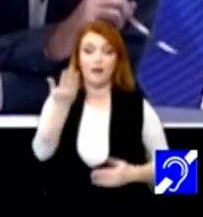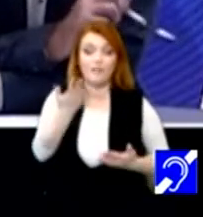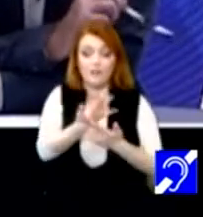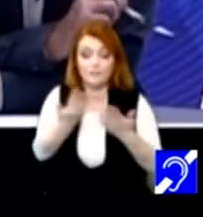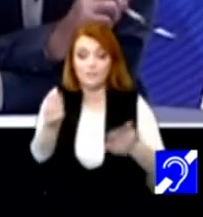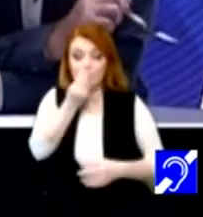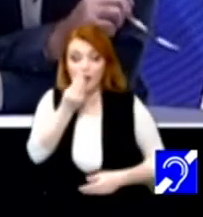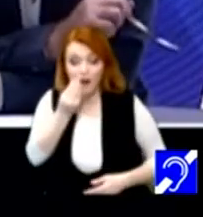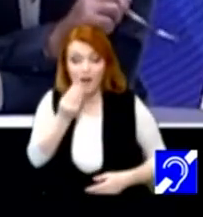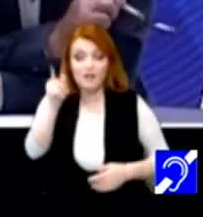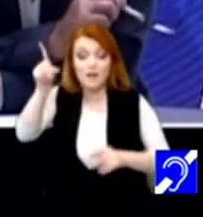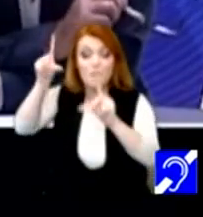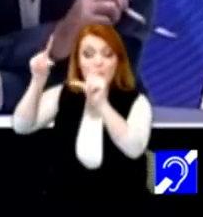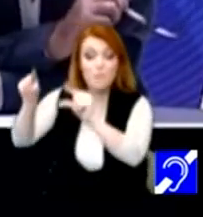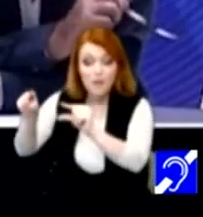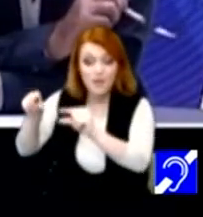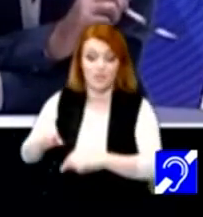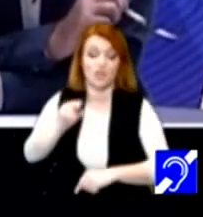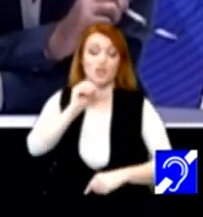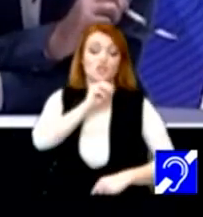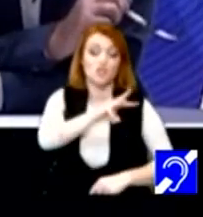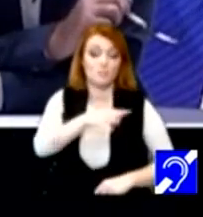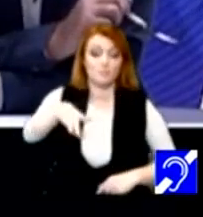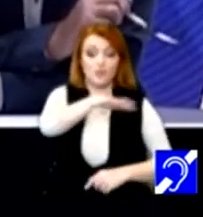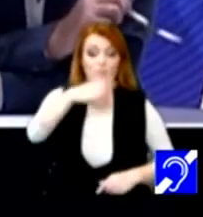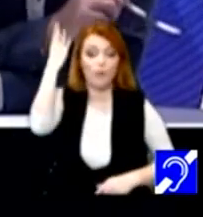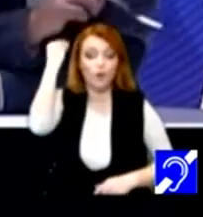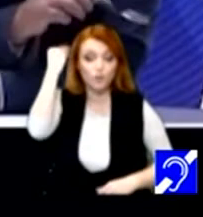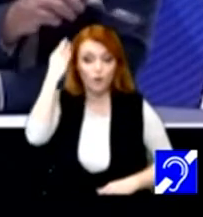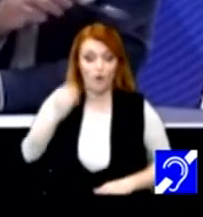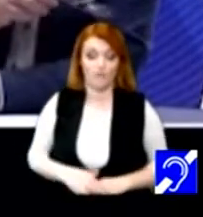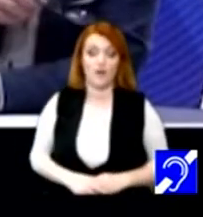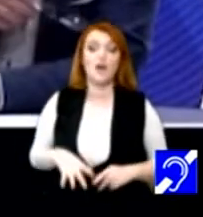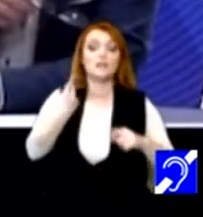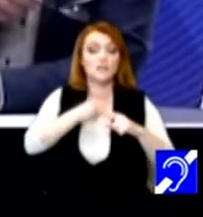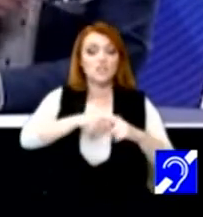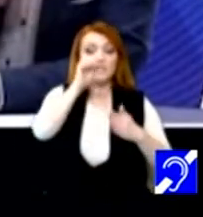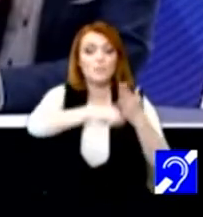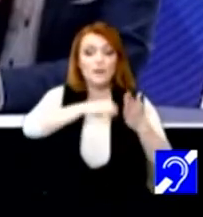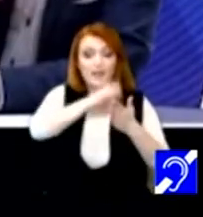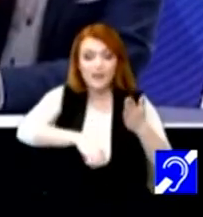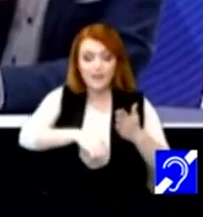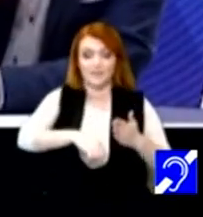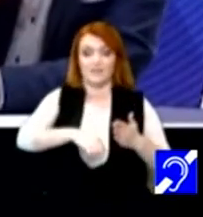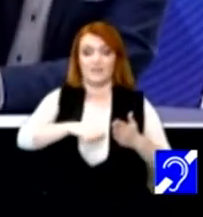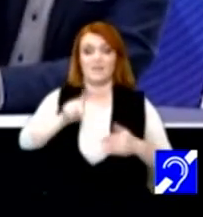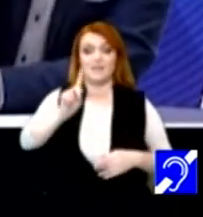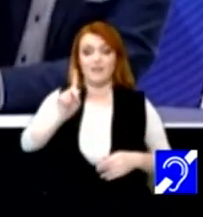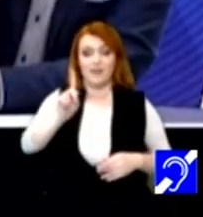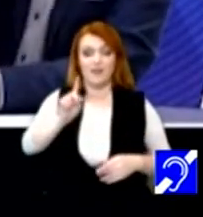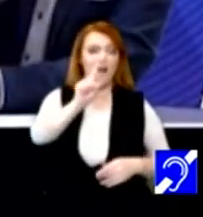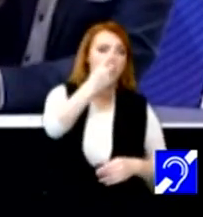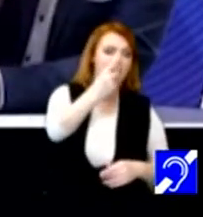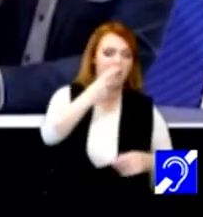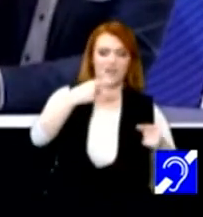produse este mai mic decât în Republica Moldova. Din acest motiv, cu un